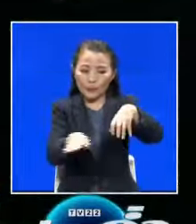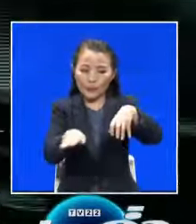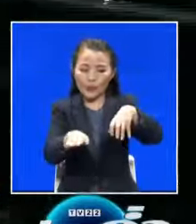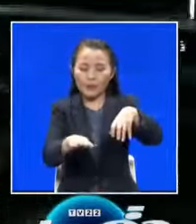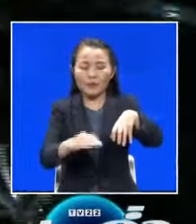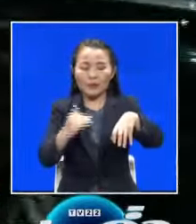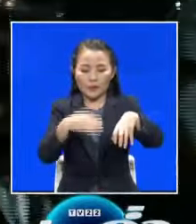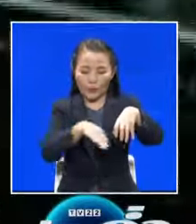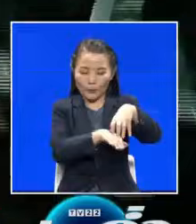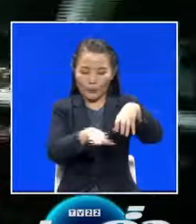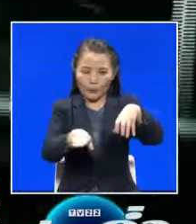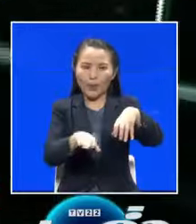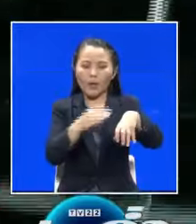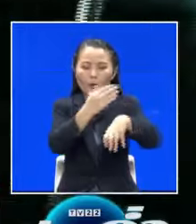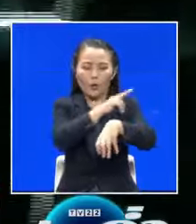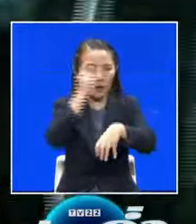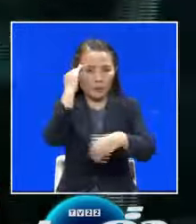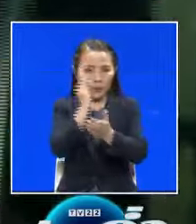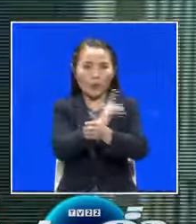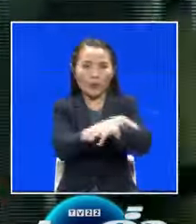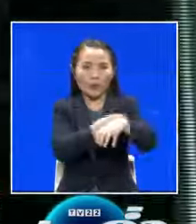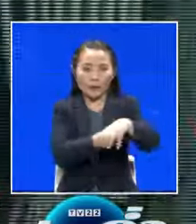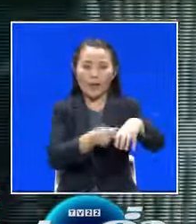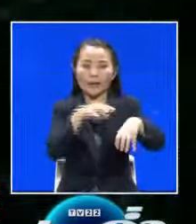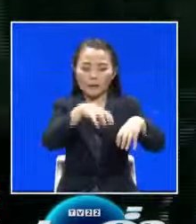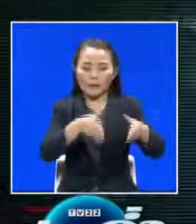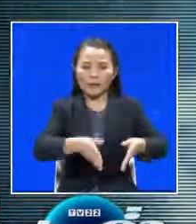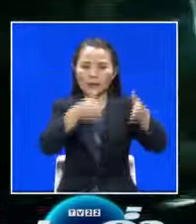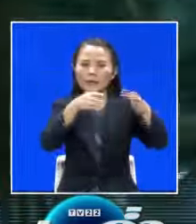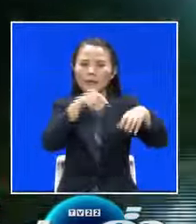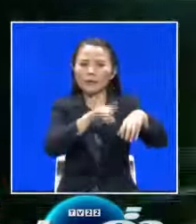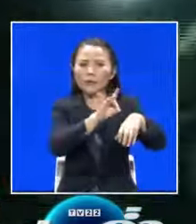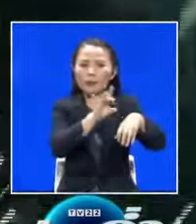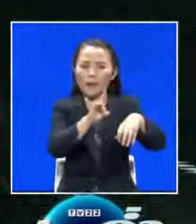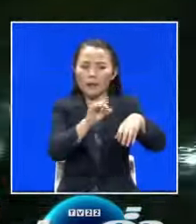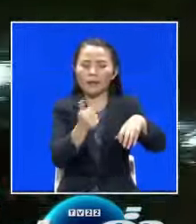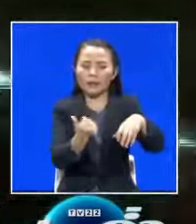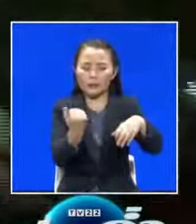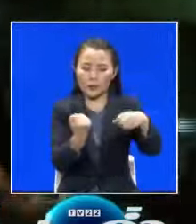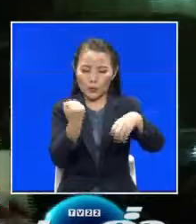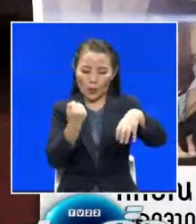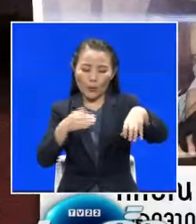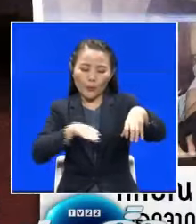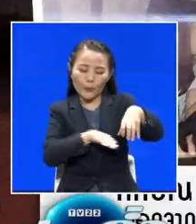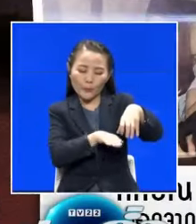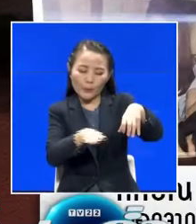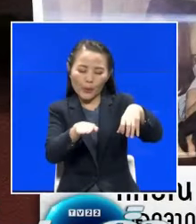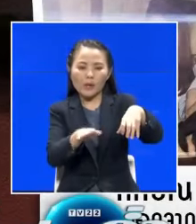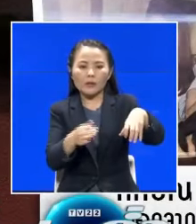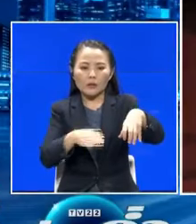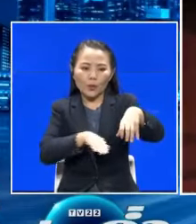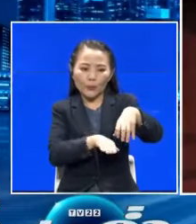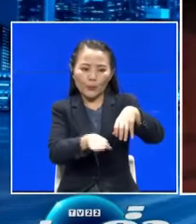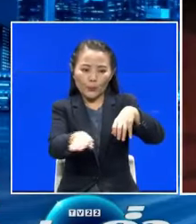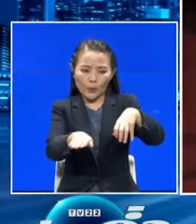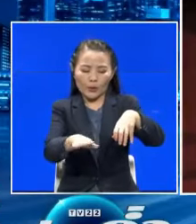รณ์88พรรษาโรงพยาบาลตำรวจคันนี้คุณผู้ชมสังเกตดีๆนะคะต้องใช้จังหวะหน่อยเพราะว่าร